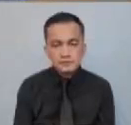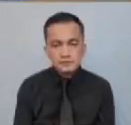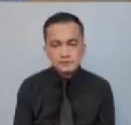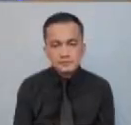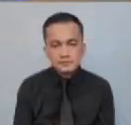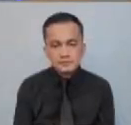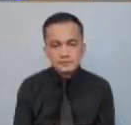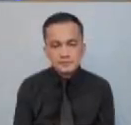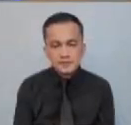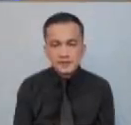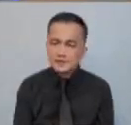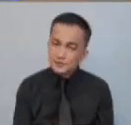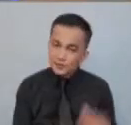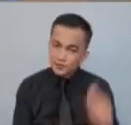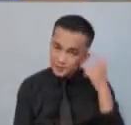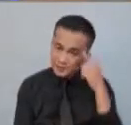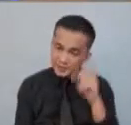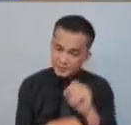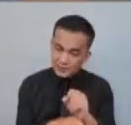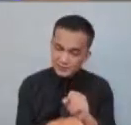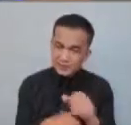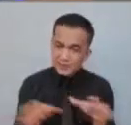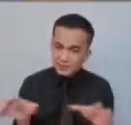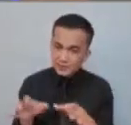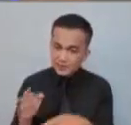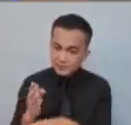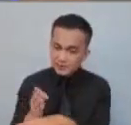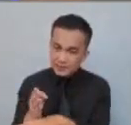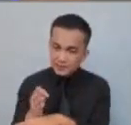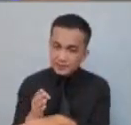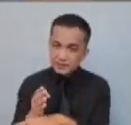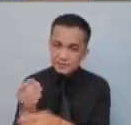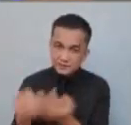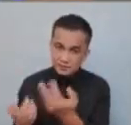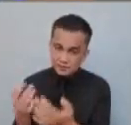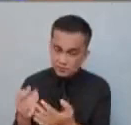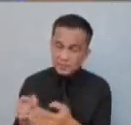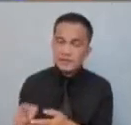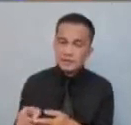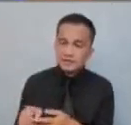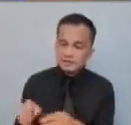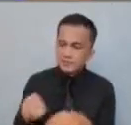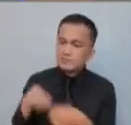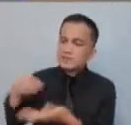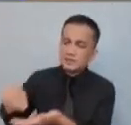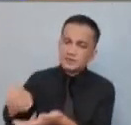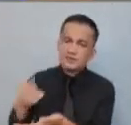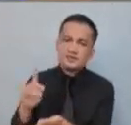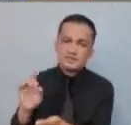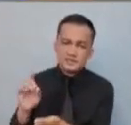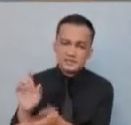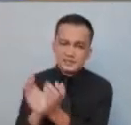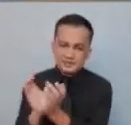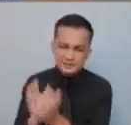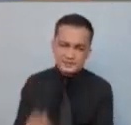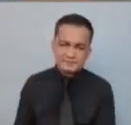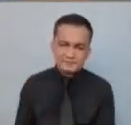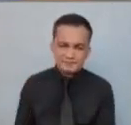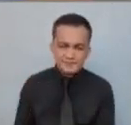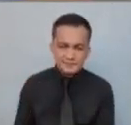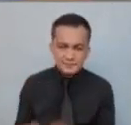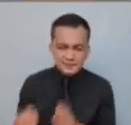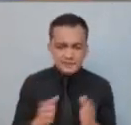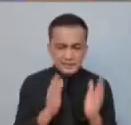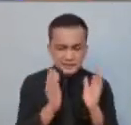Government at work, mga manggagawa sa Bataan na biktima po ng sunog, nakatanggap ng tulong mula sa DSWD at Serbisyo Caravan ng